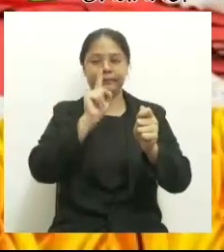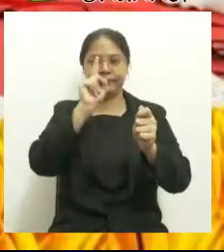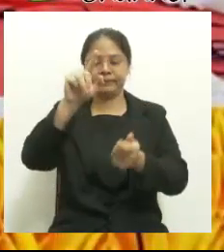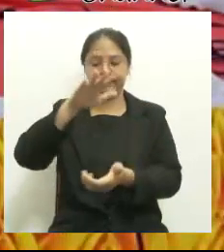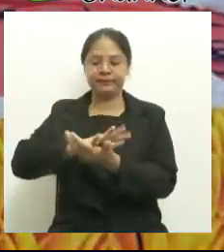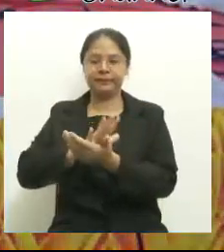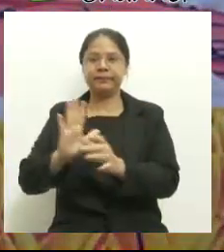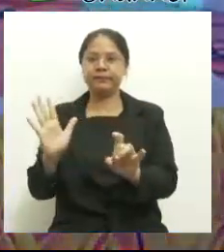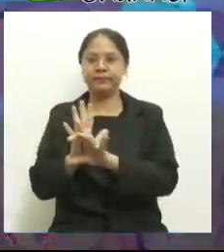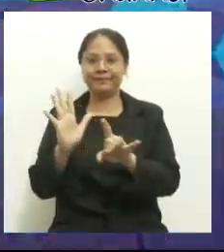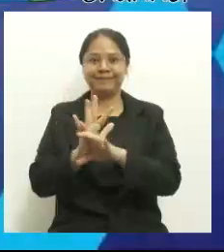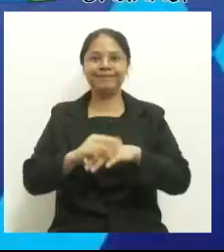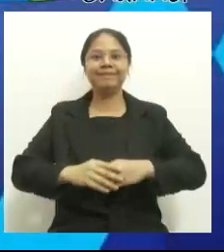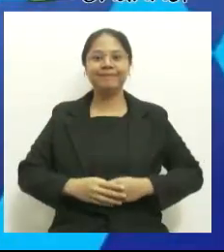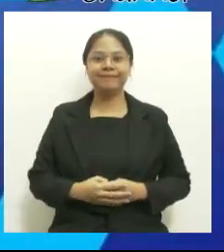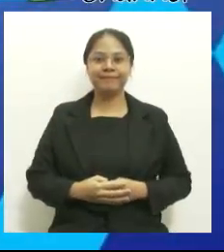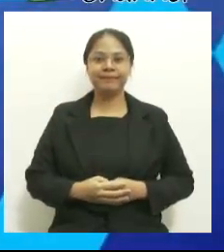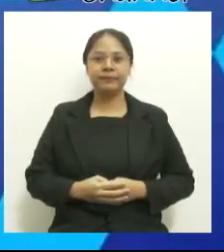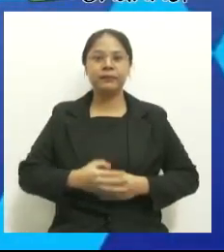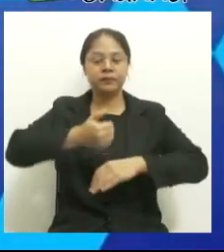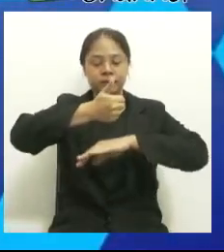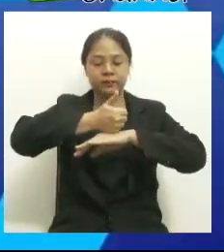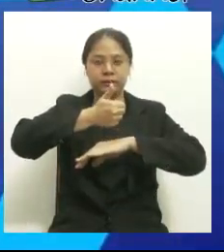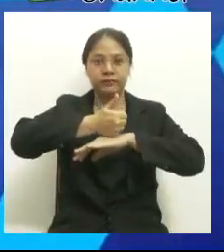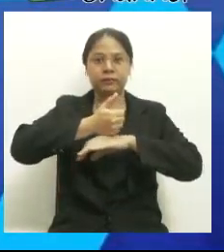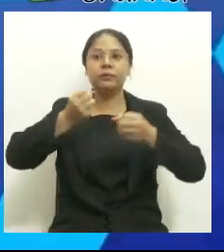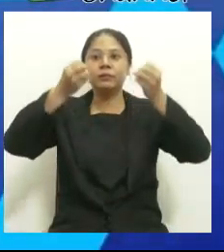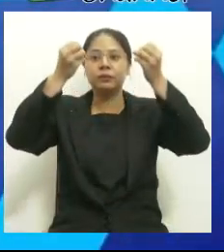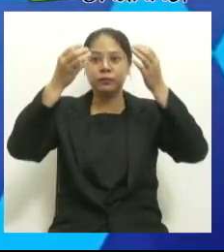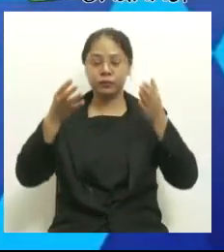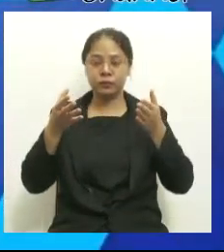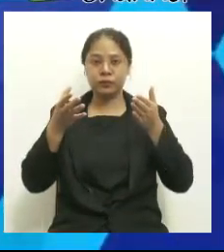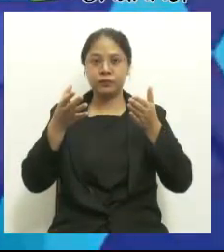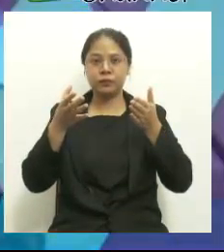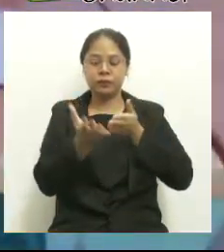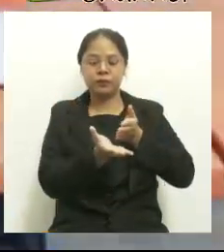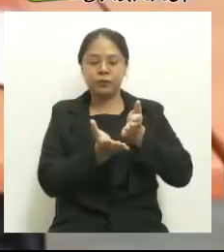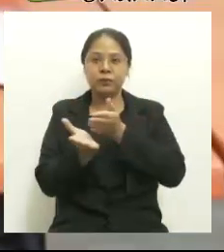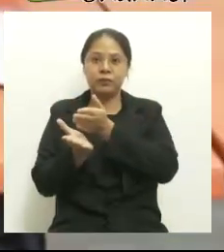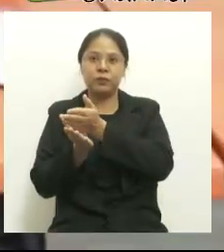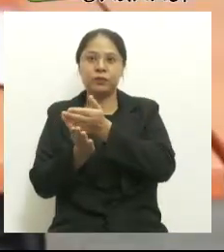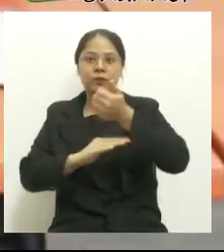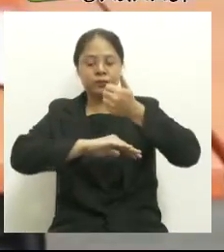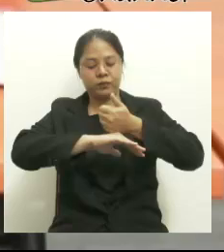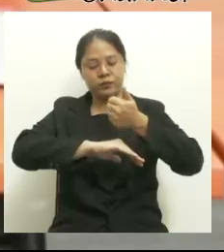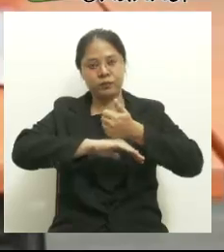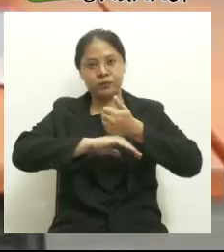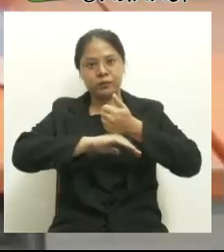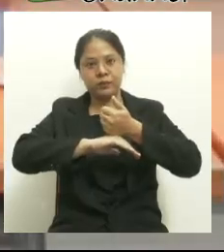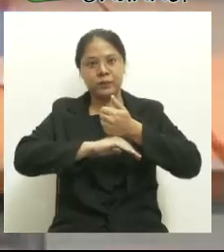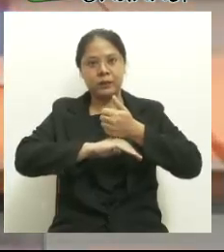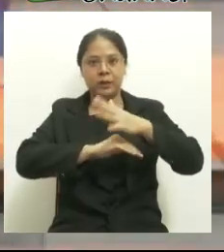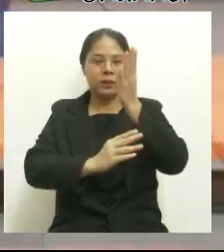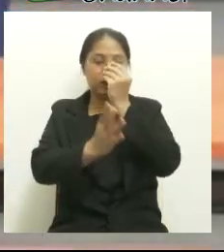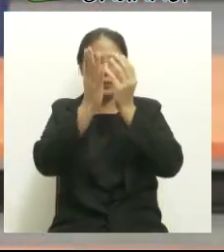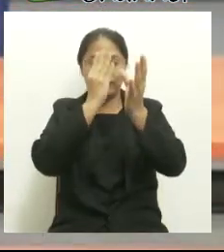ภาพด้านที่2ด้านผู้บริหารครูและบุคลากรทางการศึกษาผู้บริหารโรงเรียนมีการพัฒนาทักษะในการ